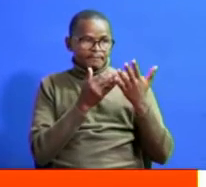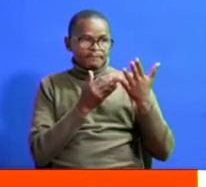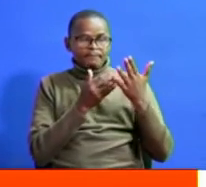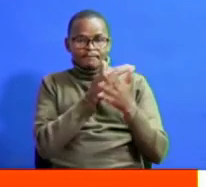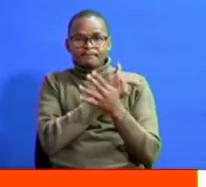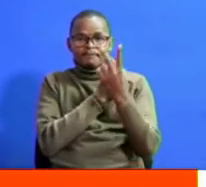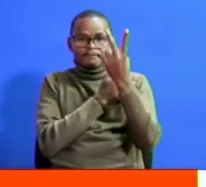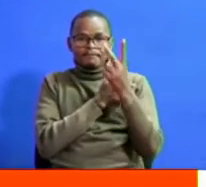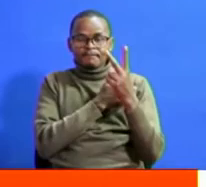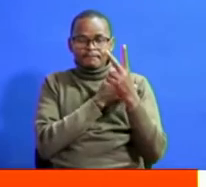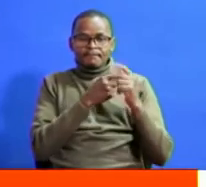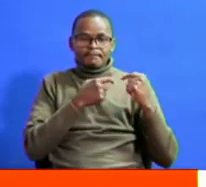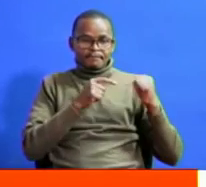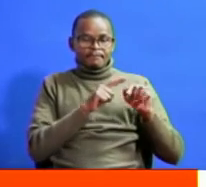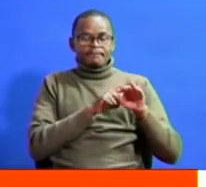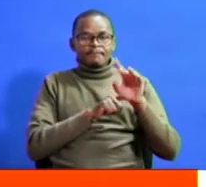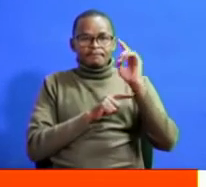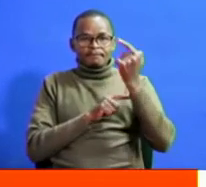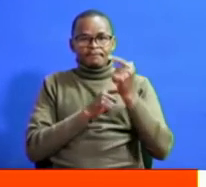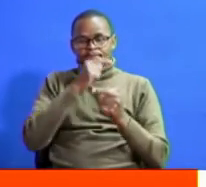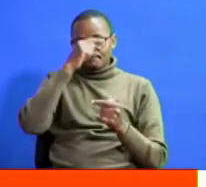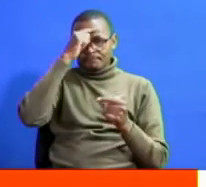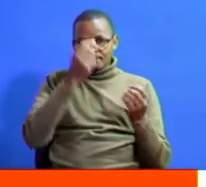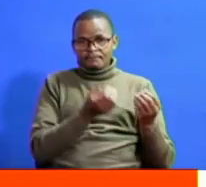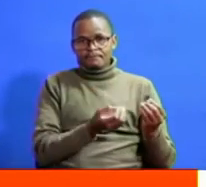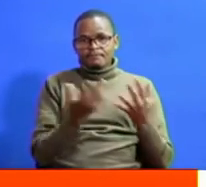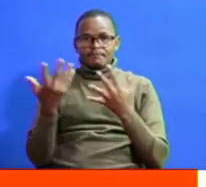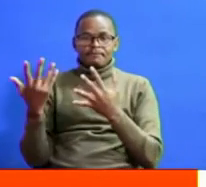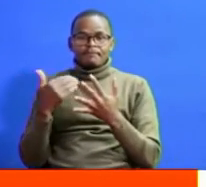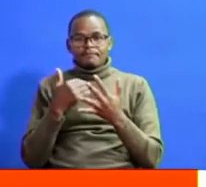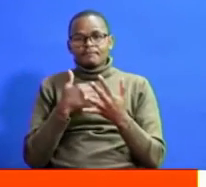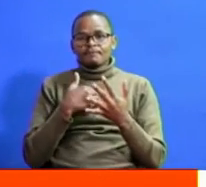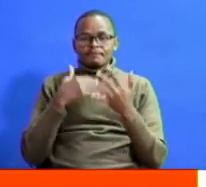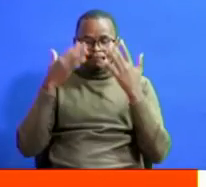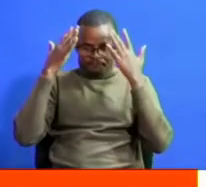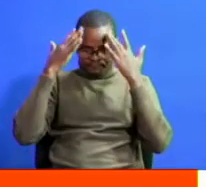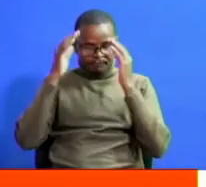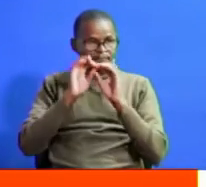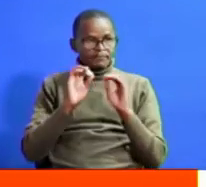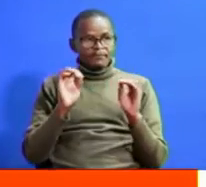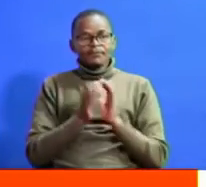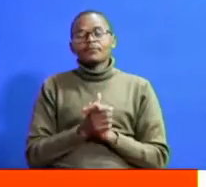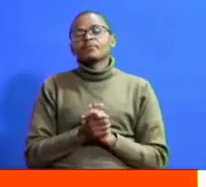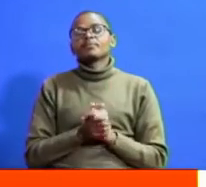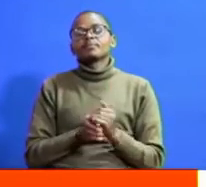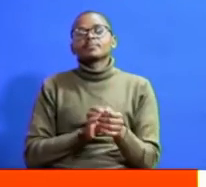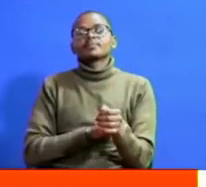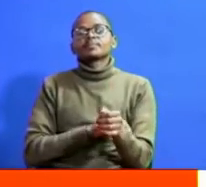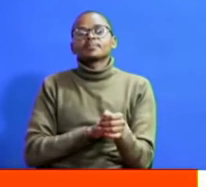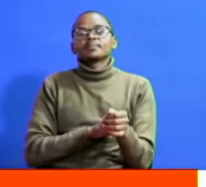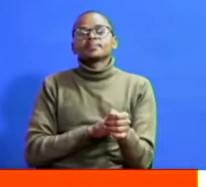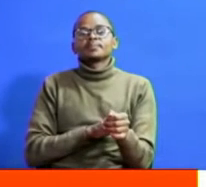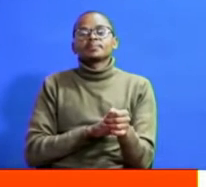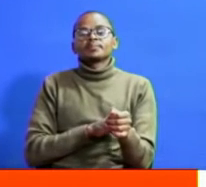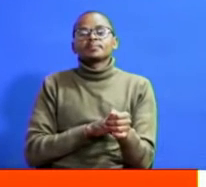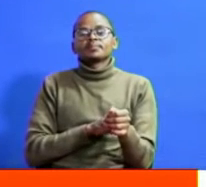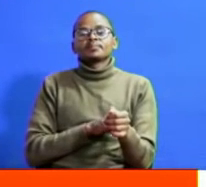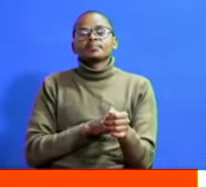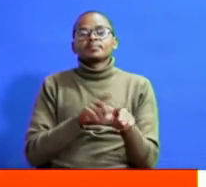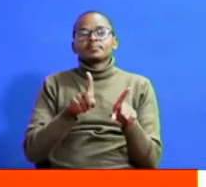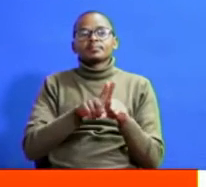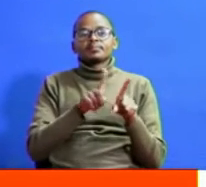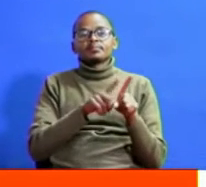hospitali tangu siku ile kwa sababu walipelekwa kule kama wamepoteza fahamu. Akashika ofaro na akanifalisha uso na